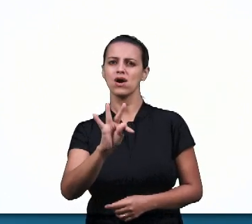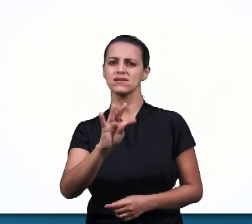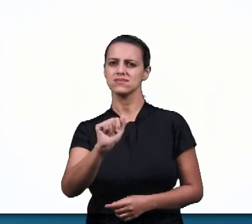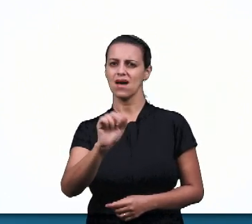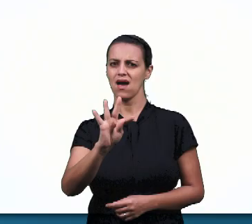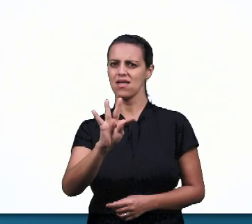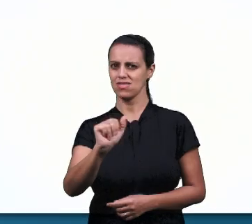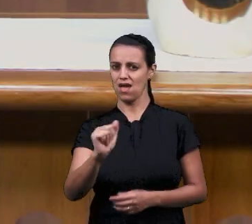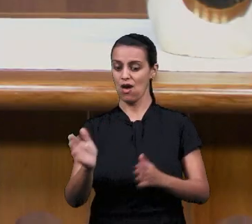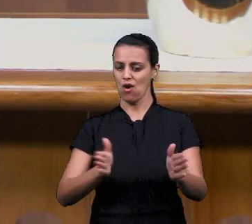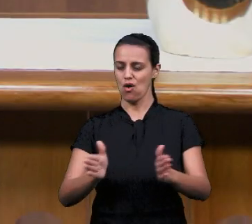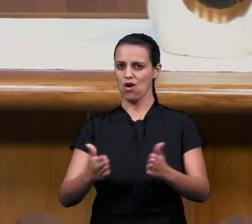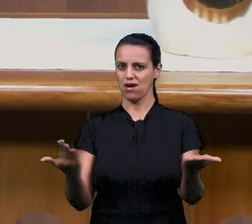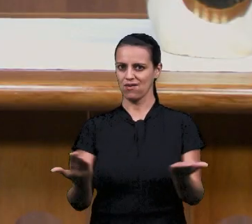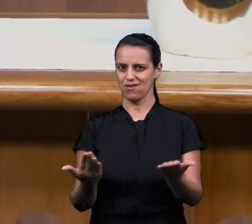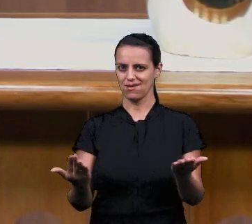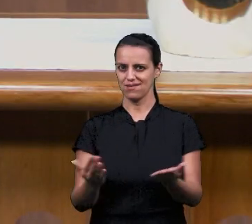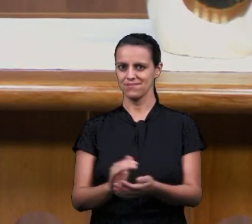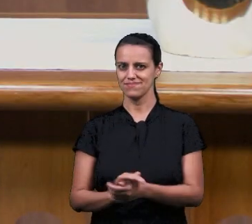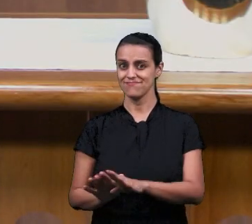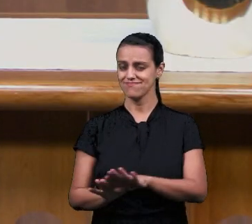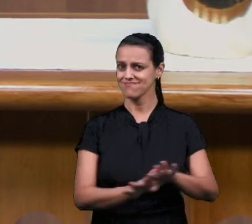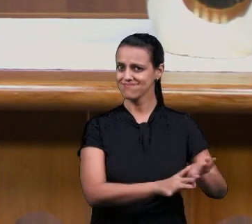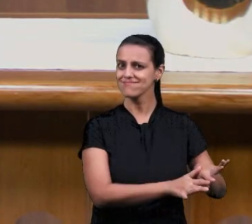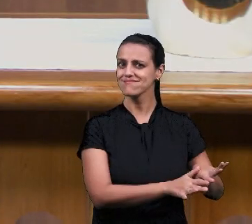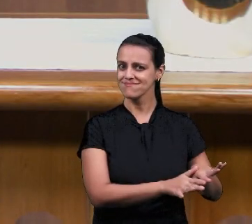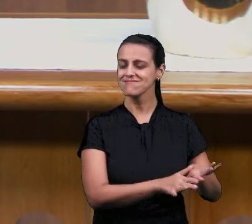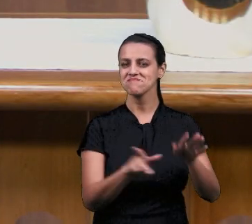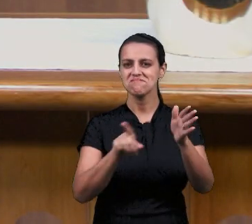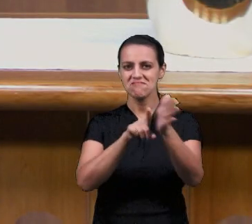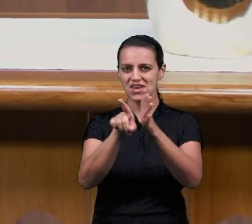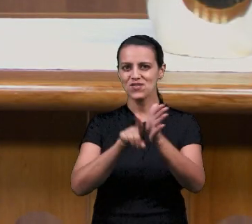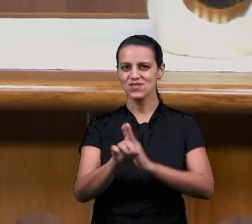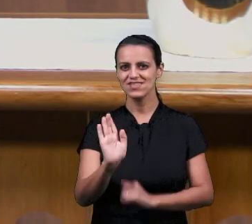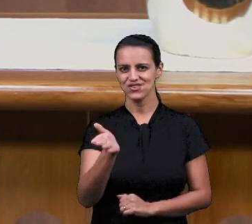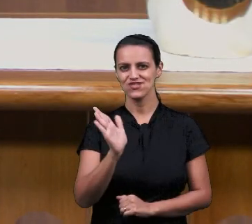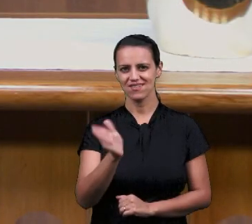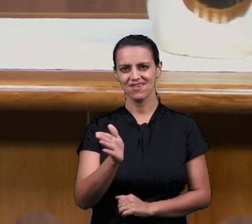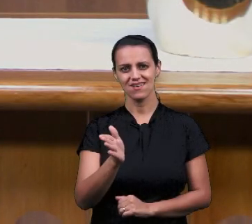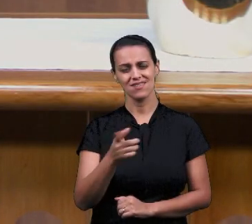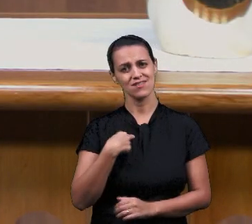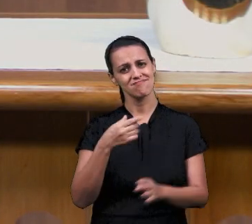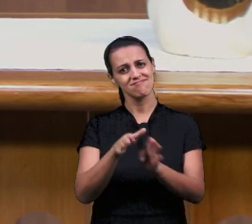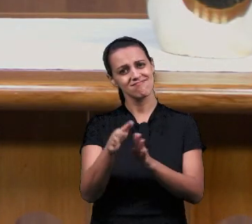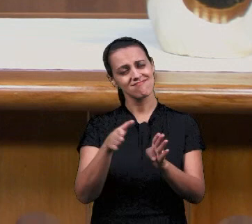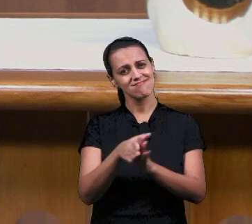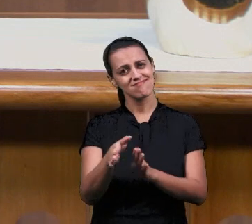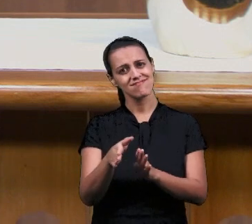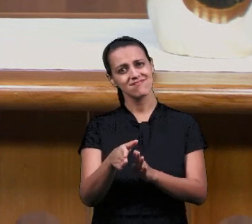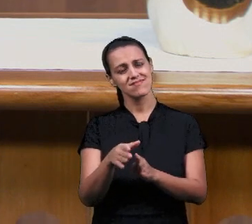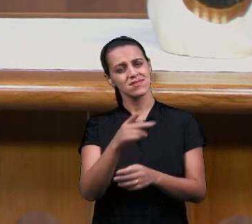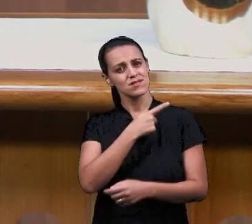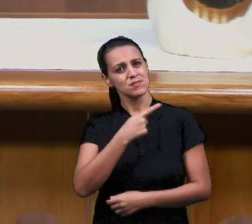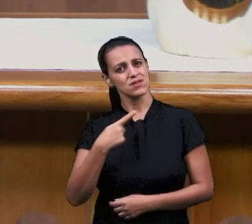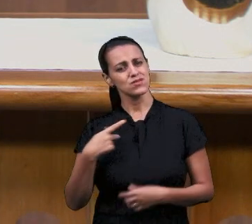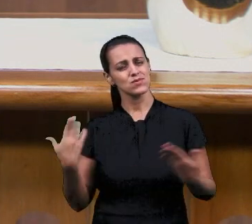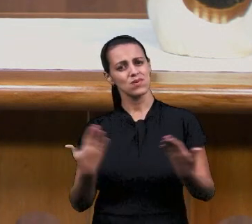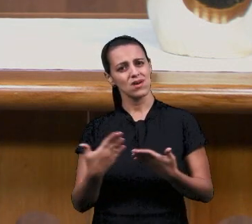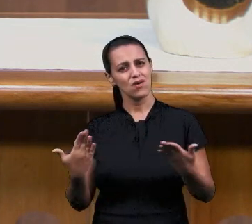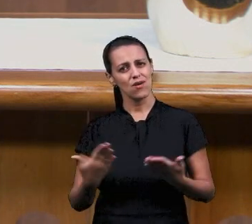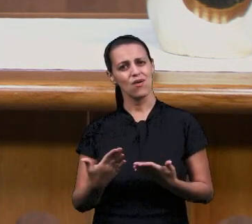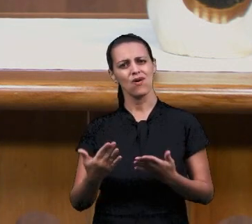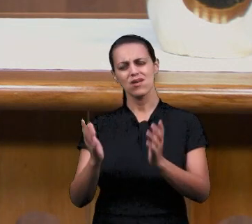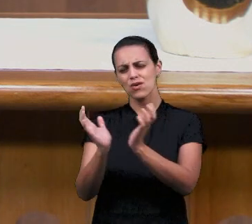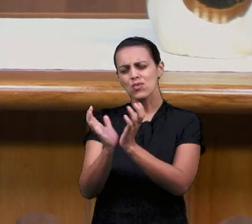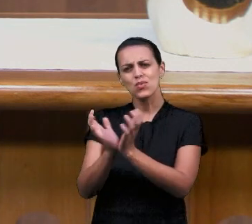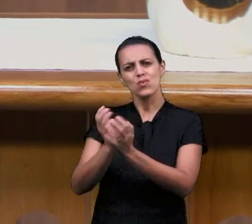bien. Voici nos questions placées à nos frères et sœurs. Et notre recommandation, c'est que les pasteurs puissent travailler avec les églises, les groupes